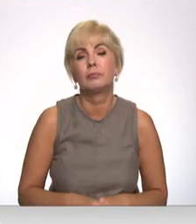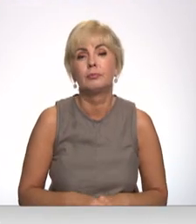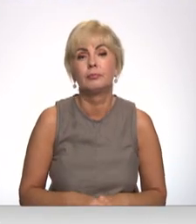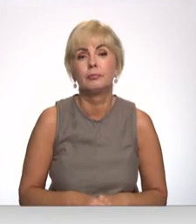televīzija.